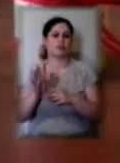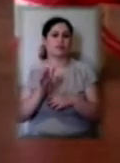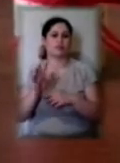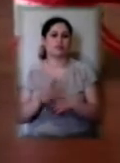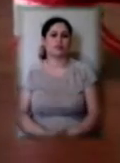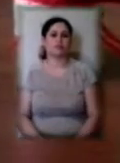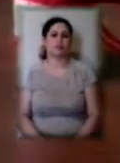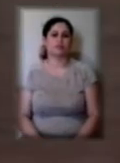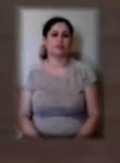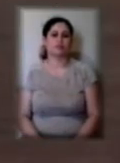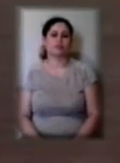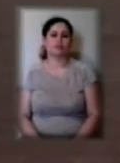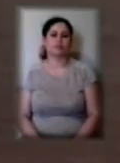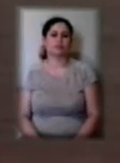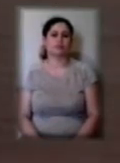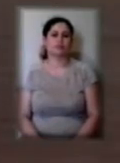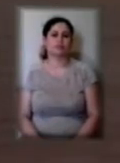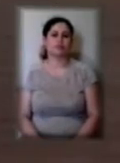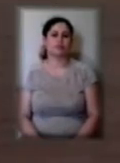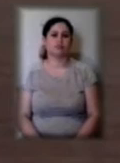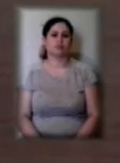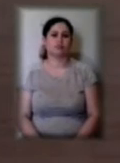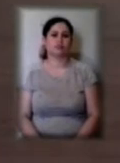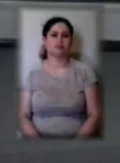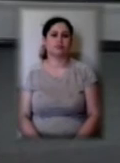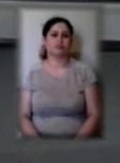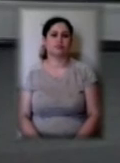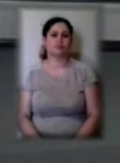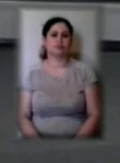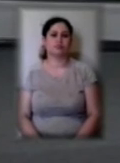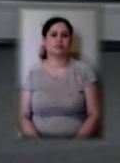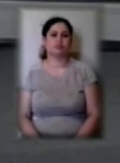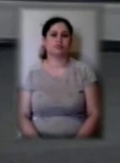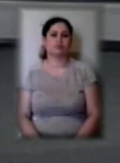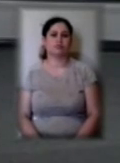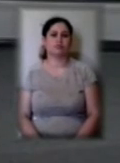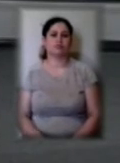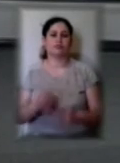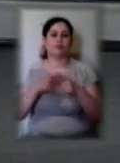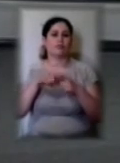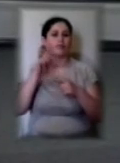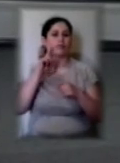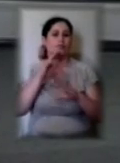Олена Протопопова, Ігор Печенко. Новини на Суспільному. Херсон. На цього день у мене все.